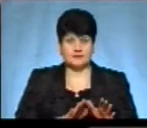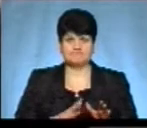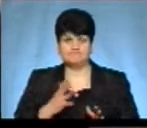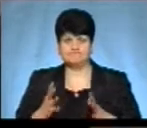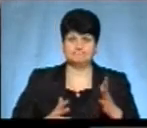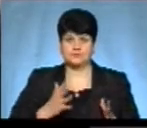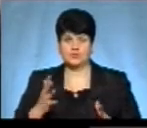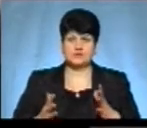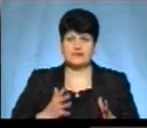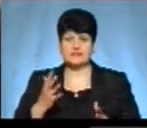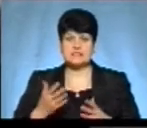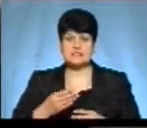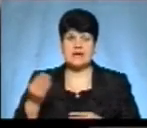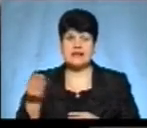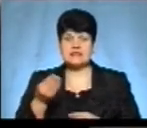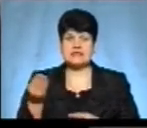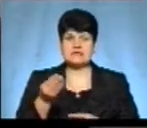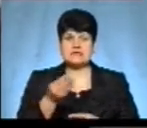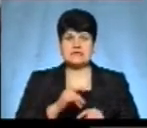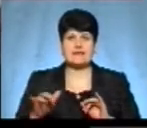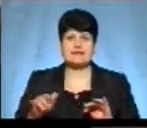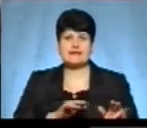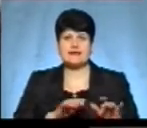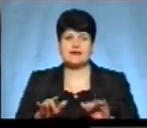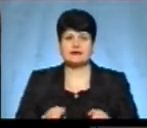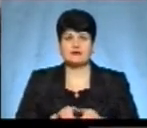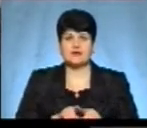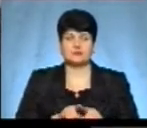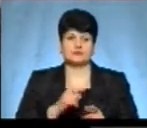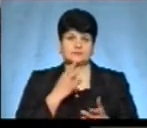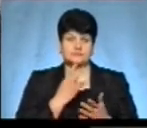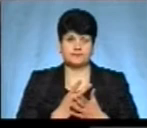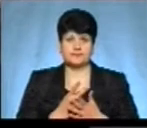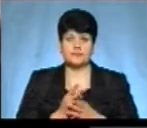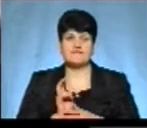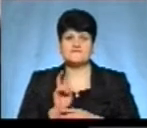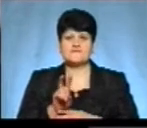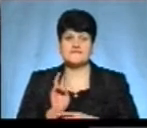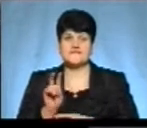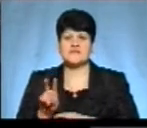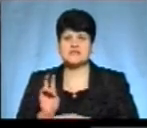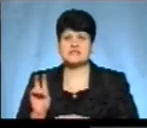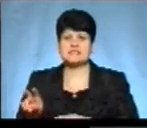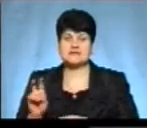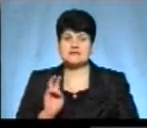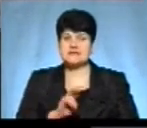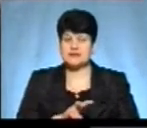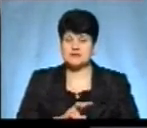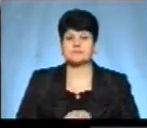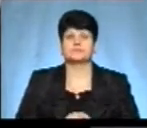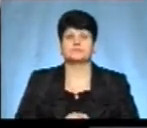пожвавлилася агітаційна діяльність кандидатів. Також фіксуємо візити кандидатів